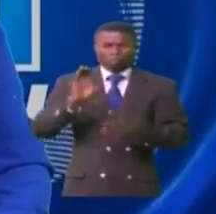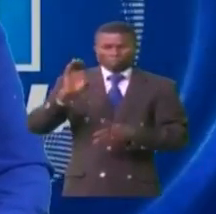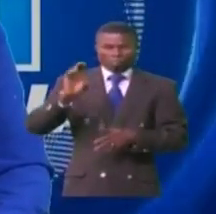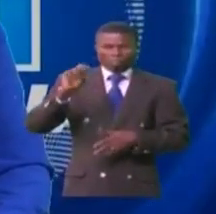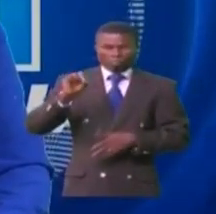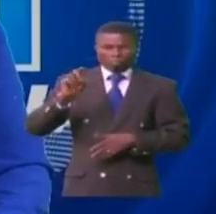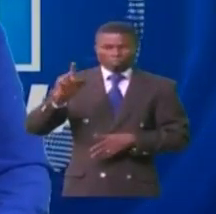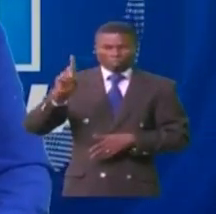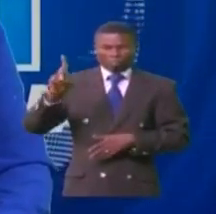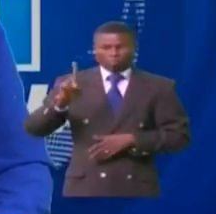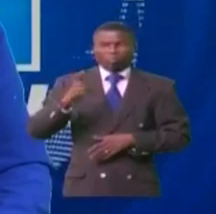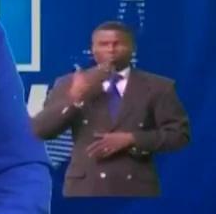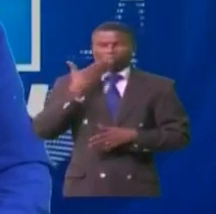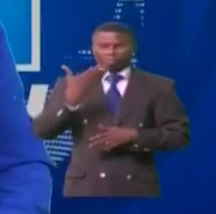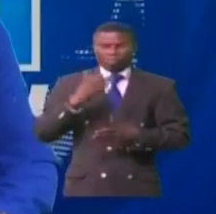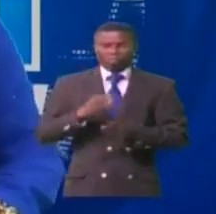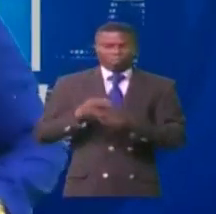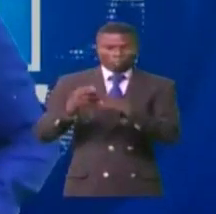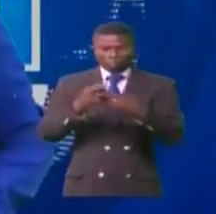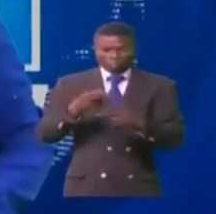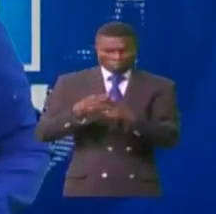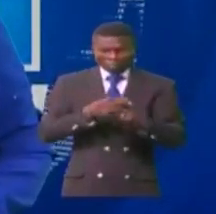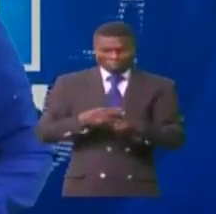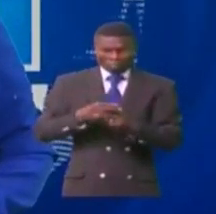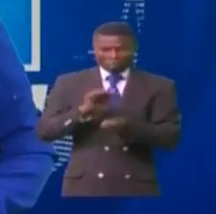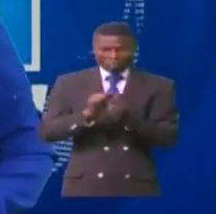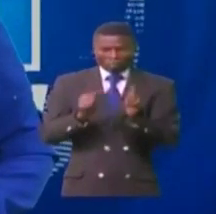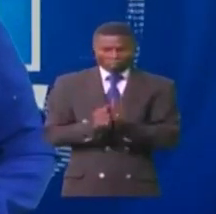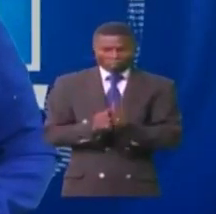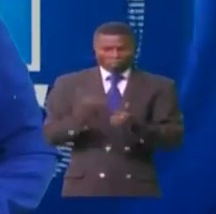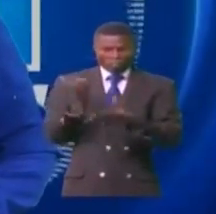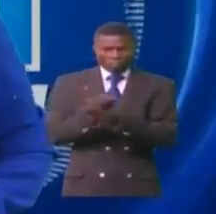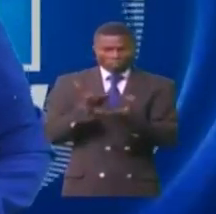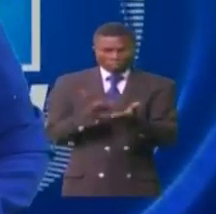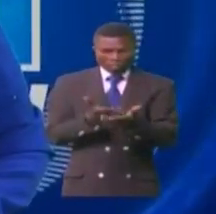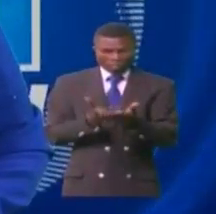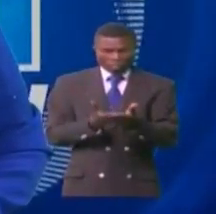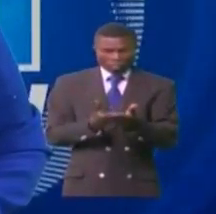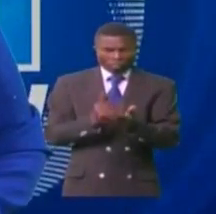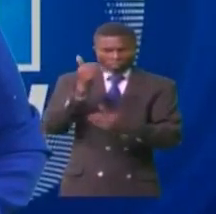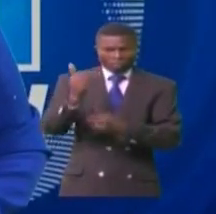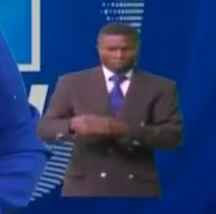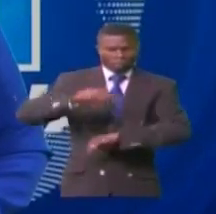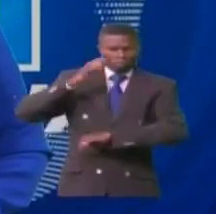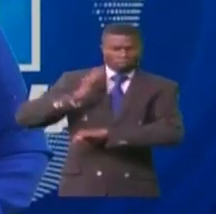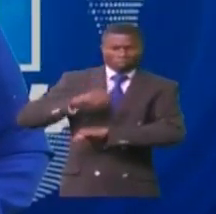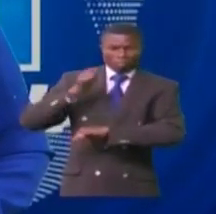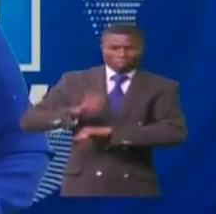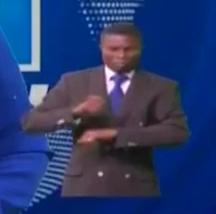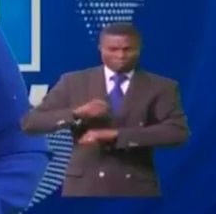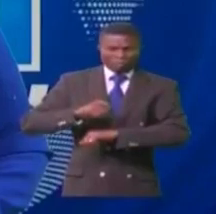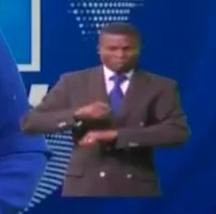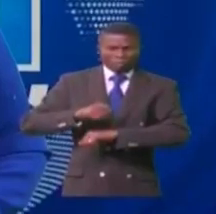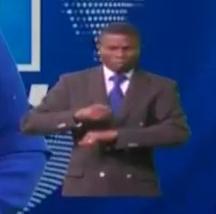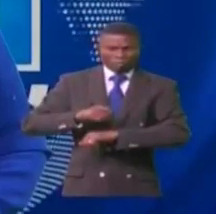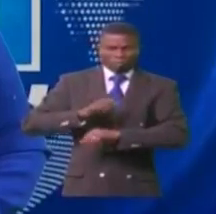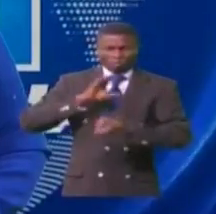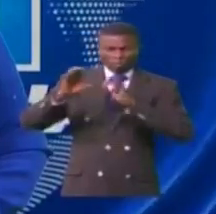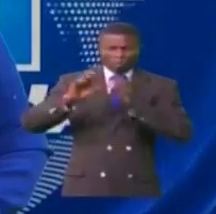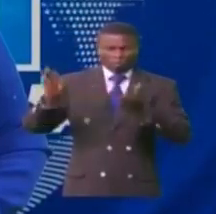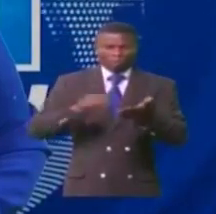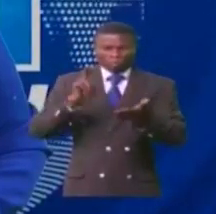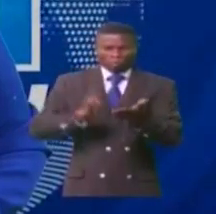CNDH-RDC demeure saisie et suit de près l'évolution de ce dossier devant la justice. C'est un communiqué